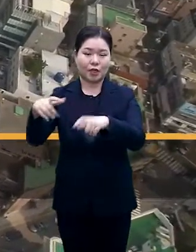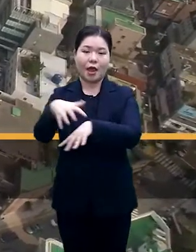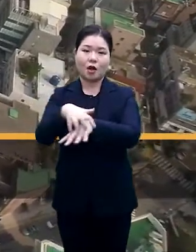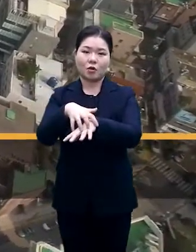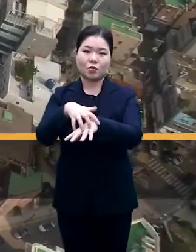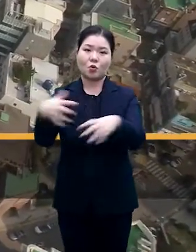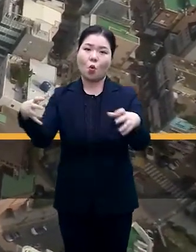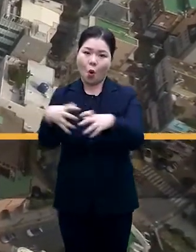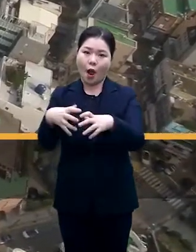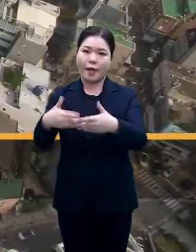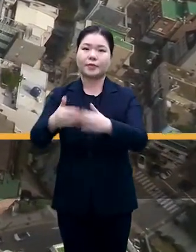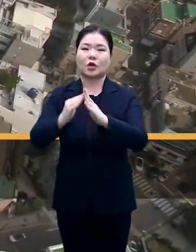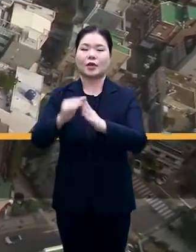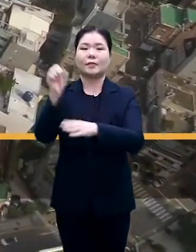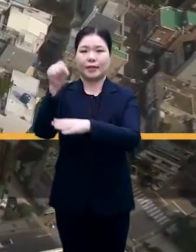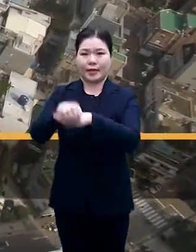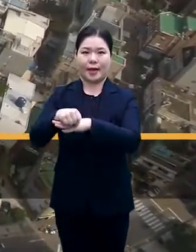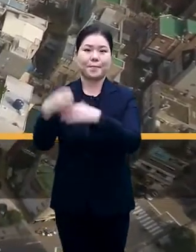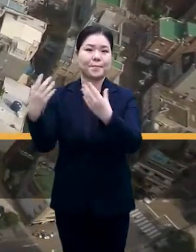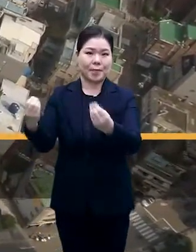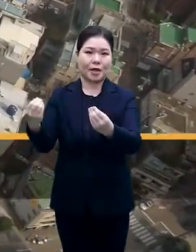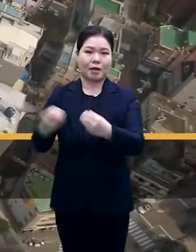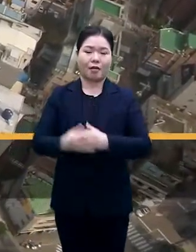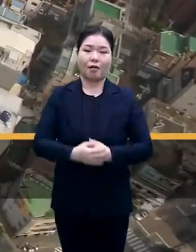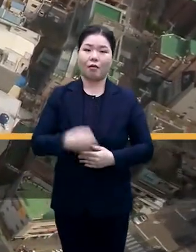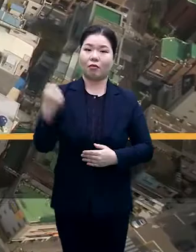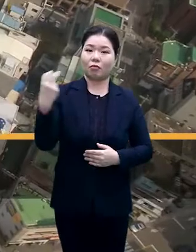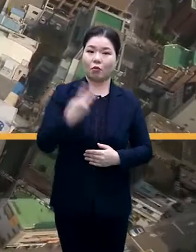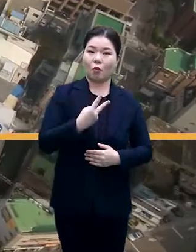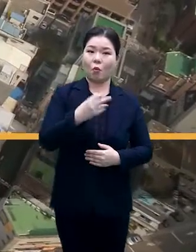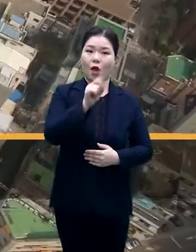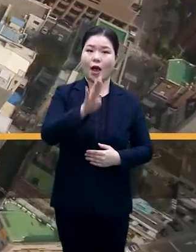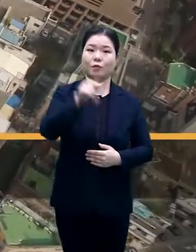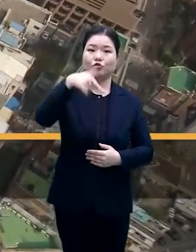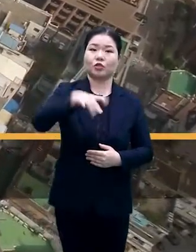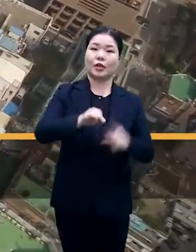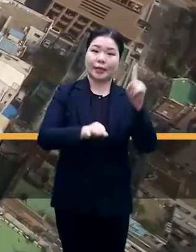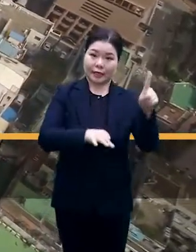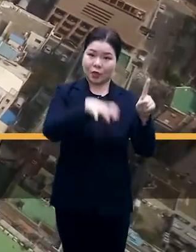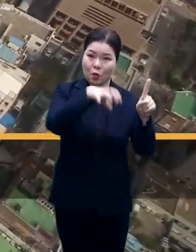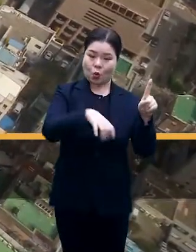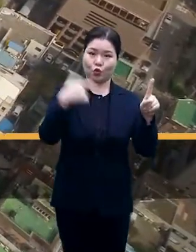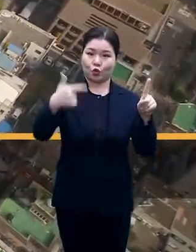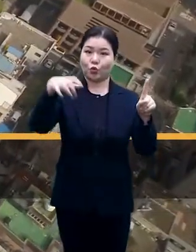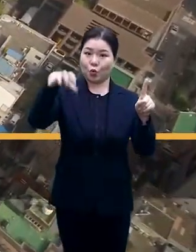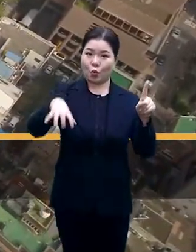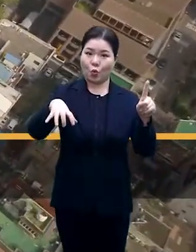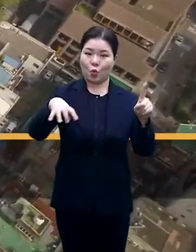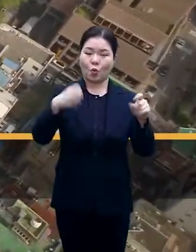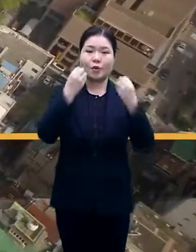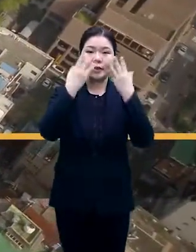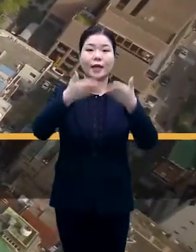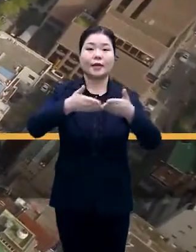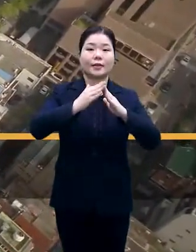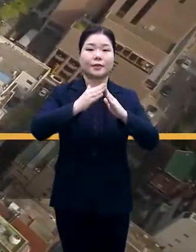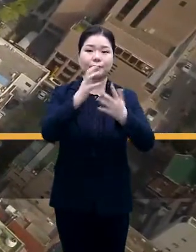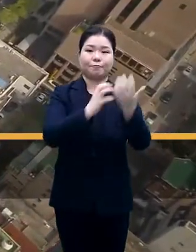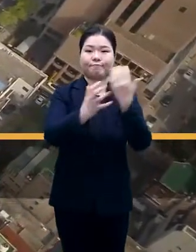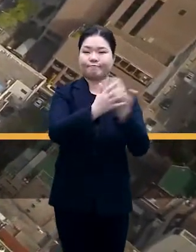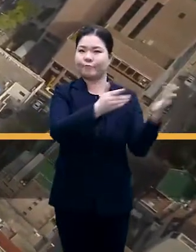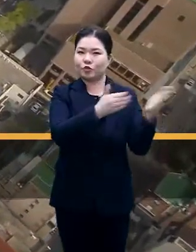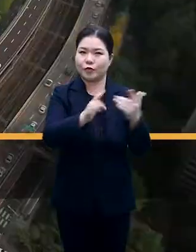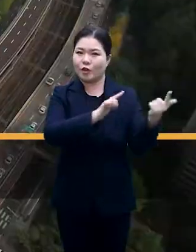3구역이 조합 설립 인가를 완료했습니다. 또한 압구정 1구역과 6구역도 창립총회 준비